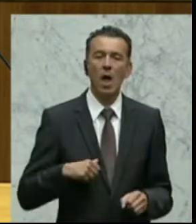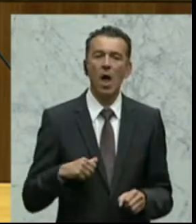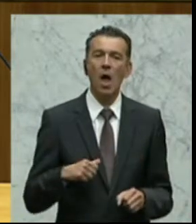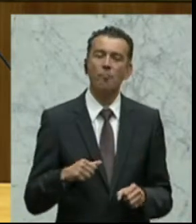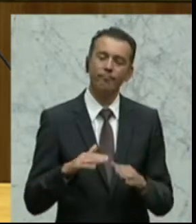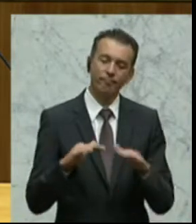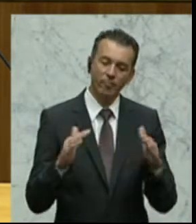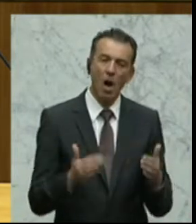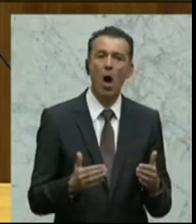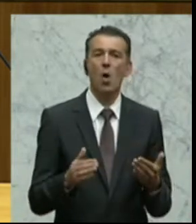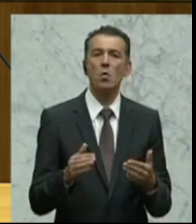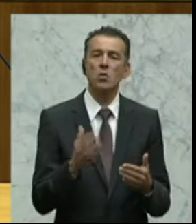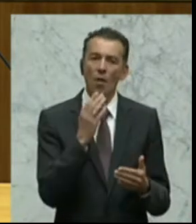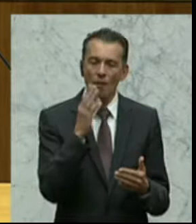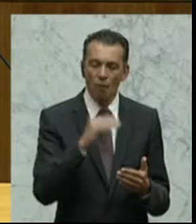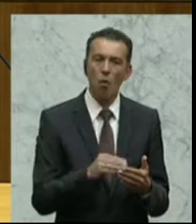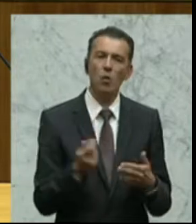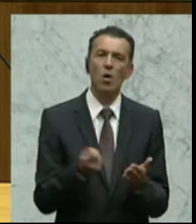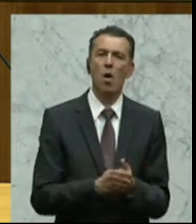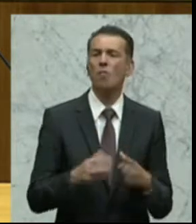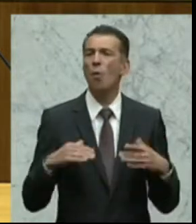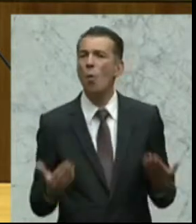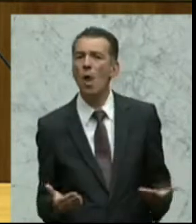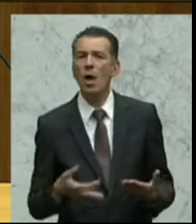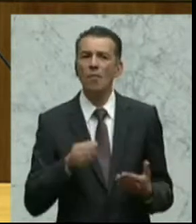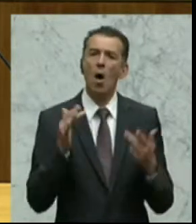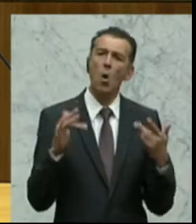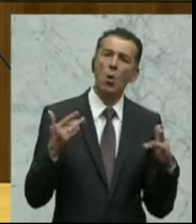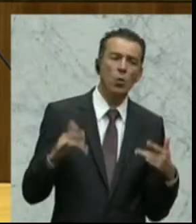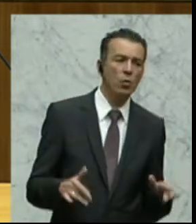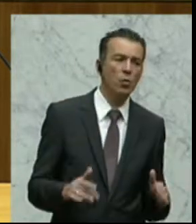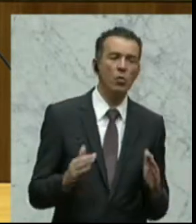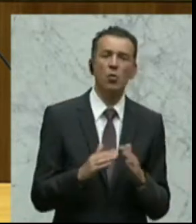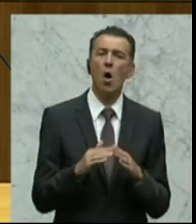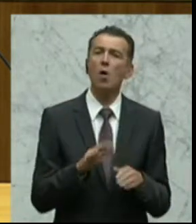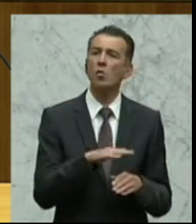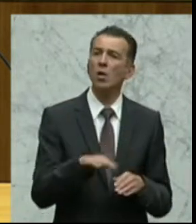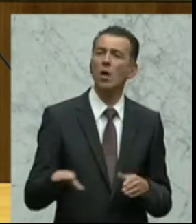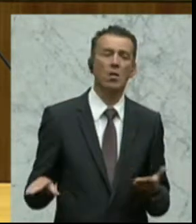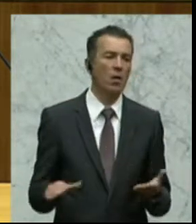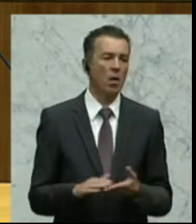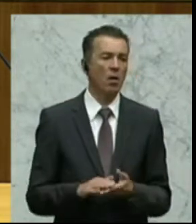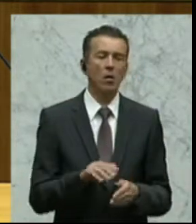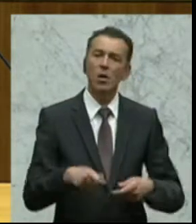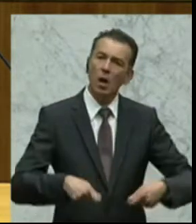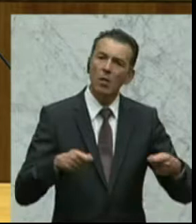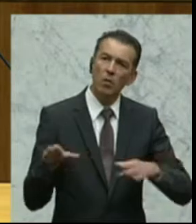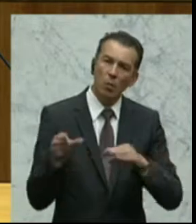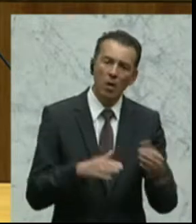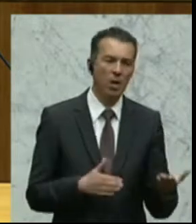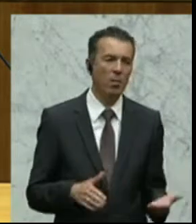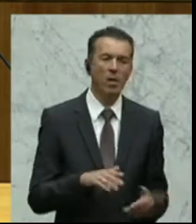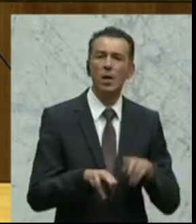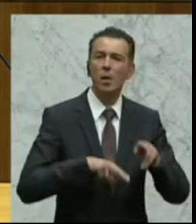kaufen, ist in Urlaub gefahren, die Frau hat den Luxus gehabt und hat zu Hause bei den Kindern sogar mit die Kindererziehung übernehmen können oder die Kinderbetreuung.